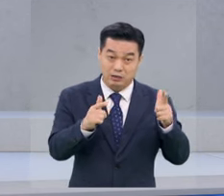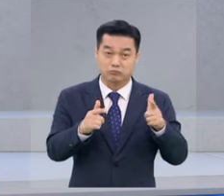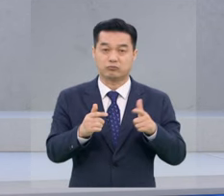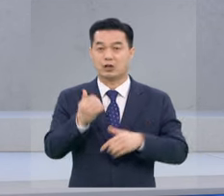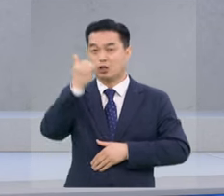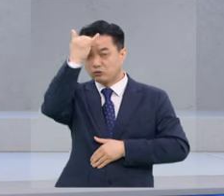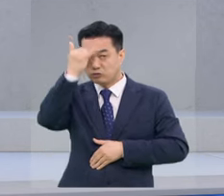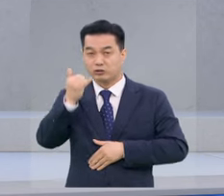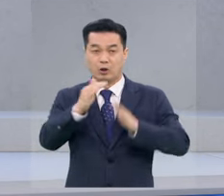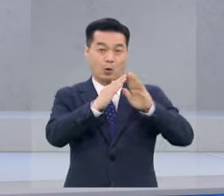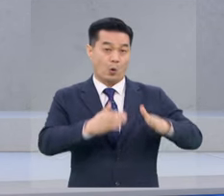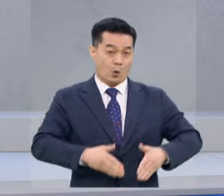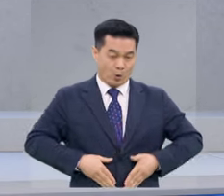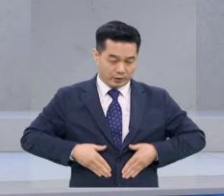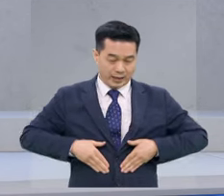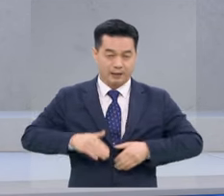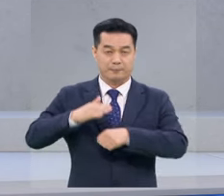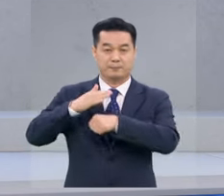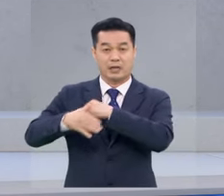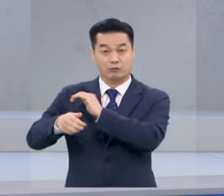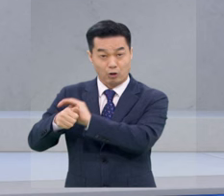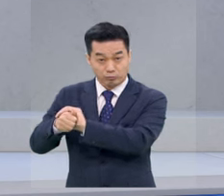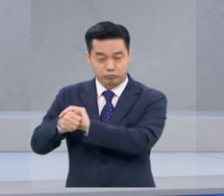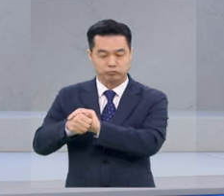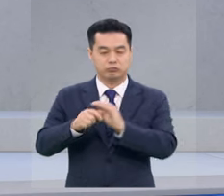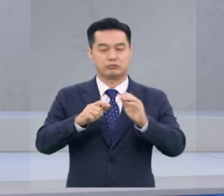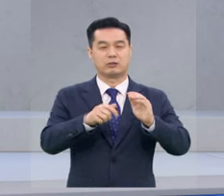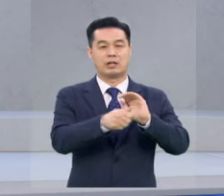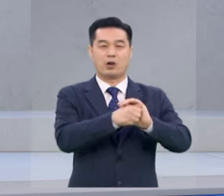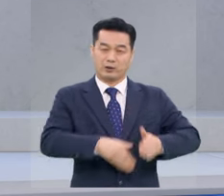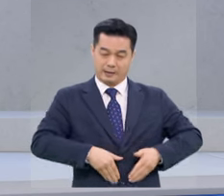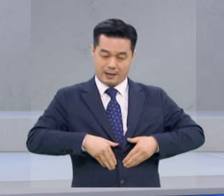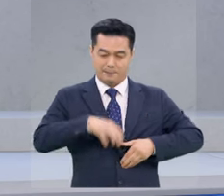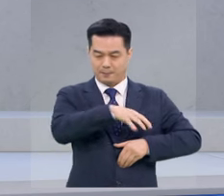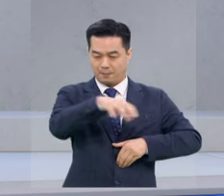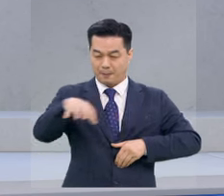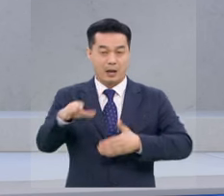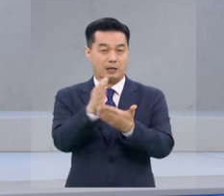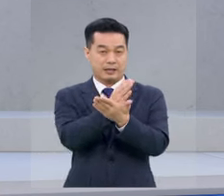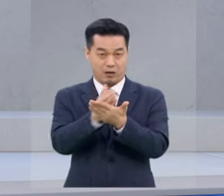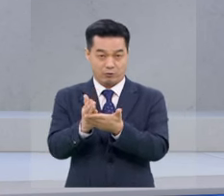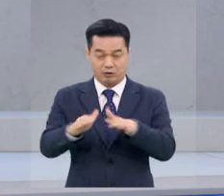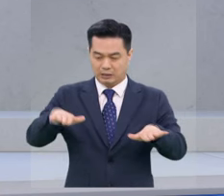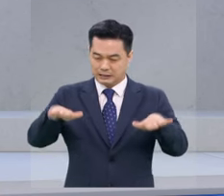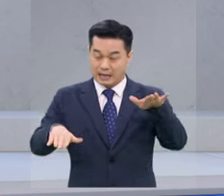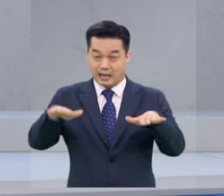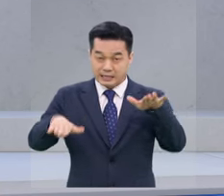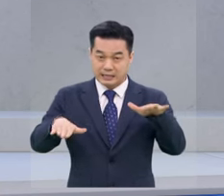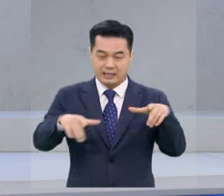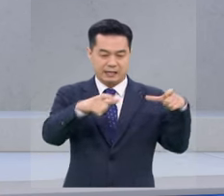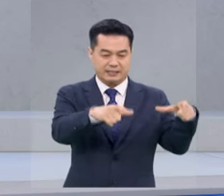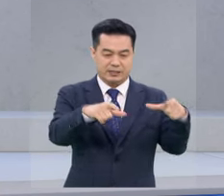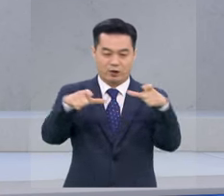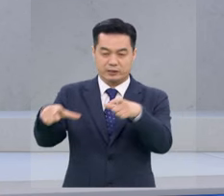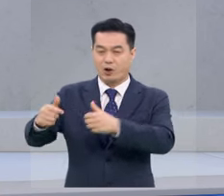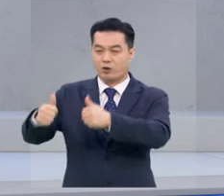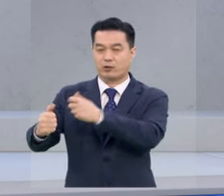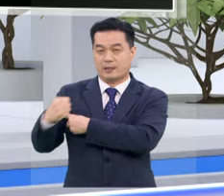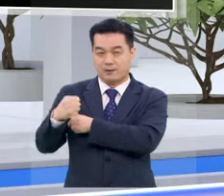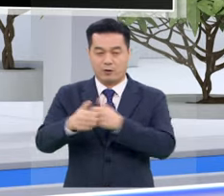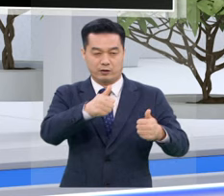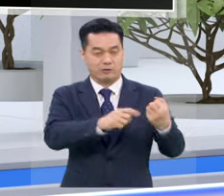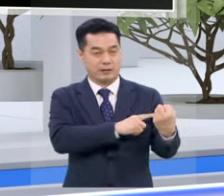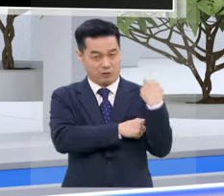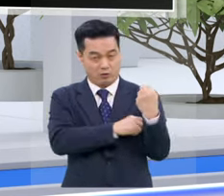대경권 영남권의 그랜드 메가시티로 나누어 각 권역별 차별성과 지역 경쟁력을 가지게 해야